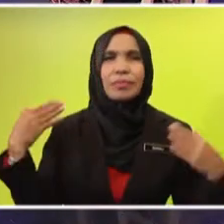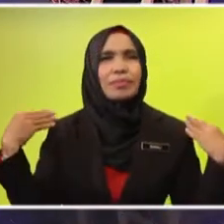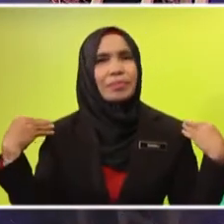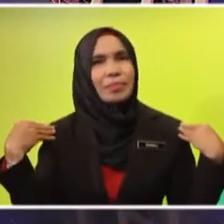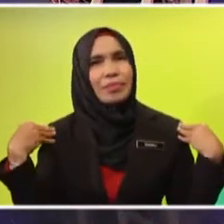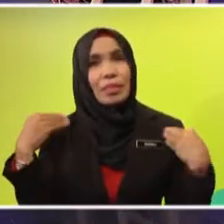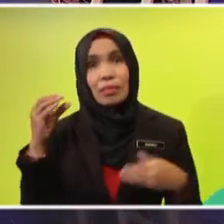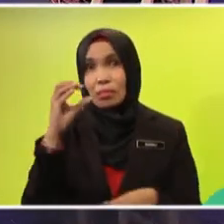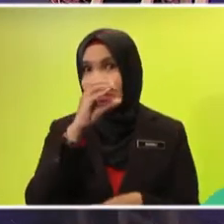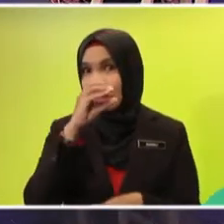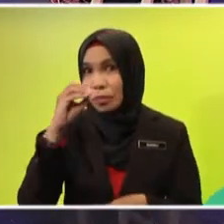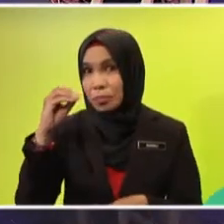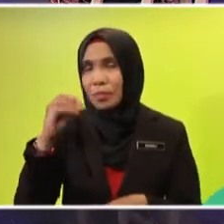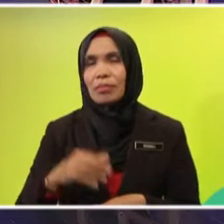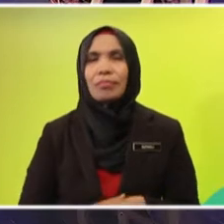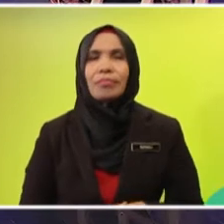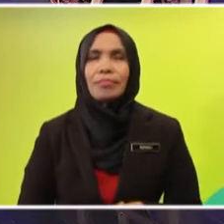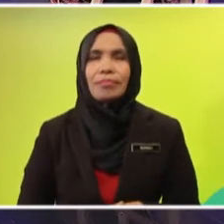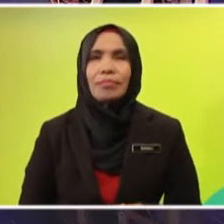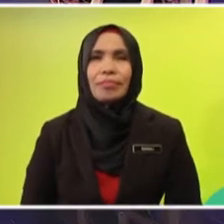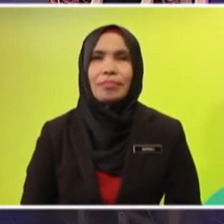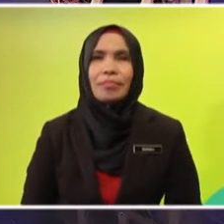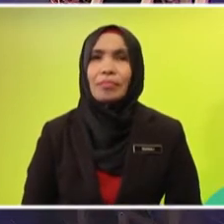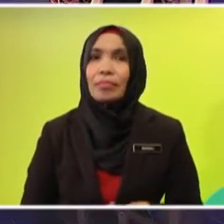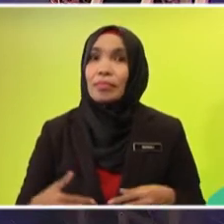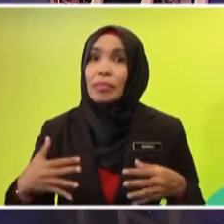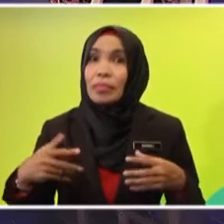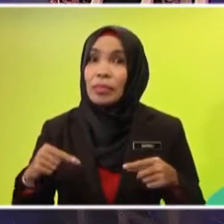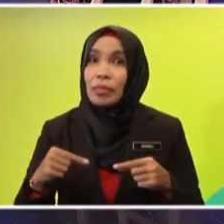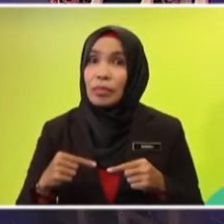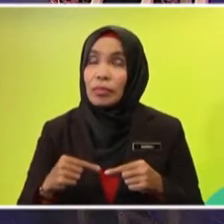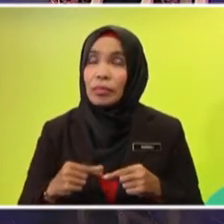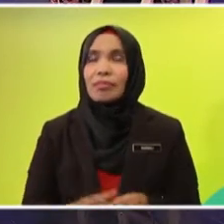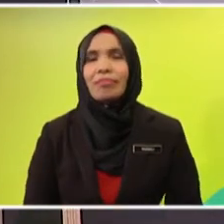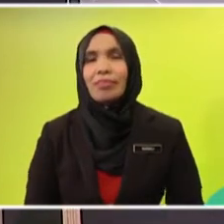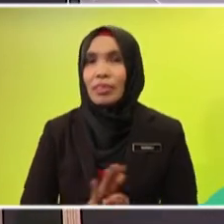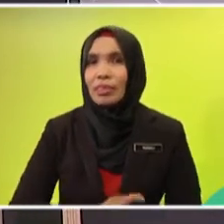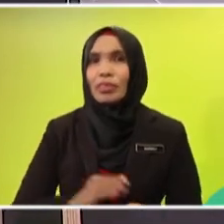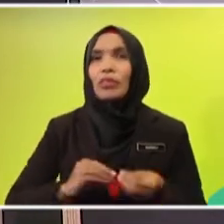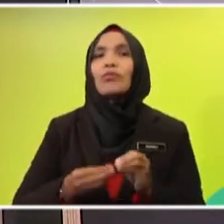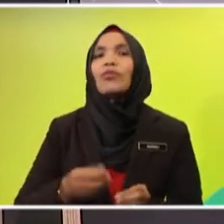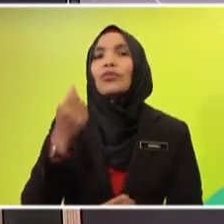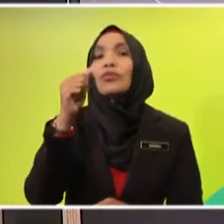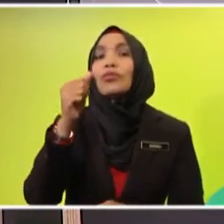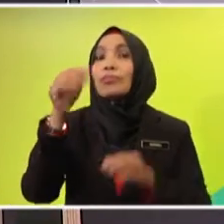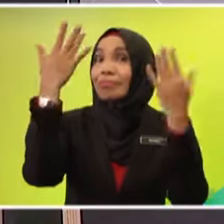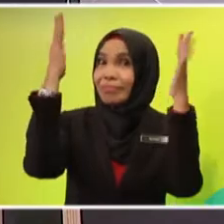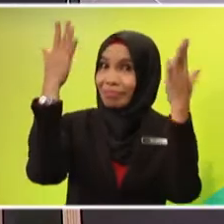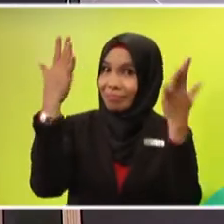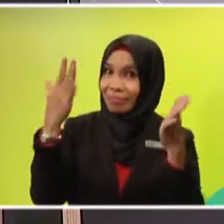numbuh Syifa betul kalau kita gabungkan jino Bos 10 sego betul Tania